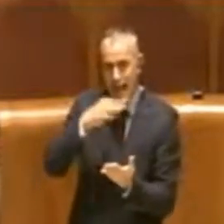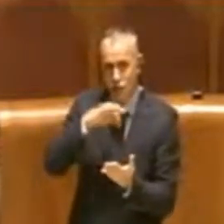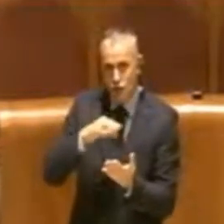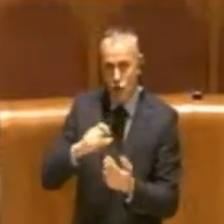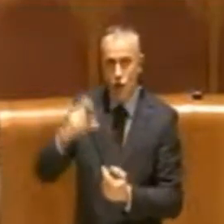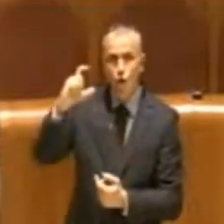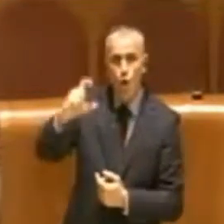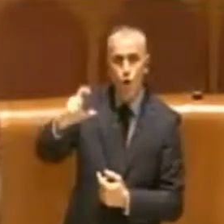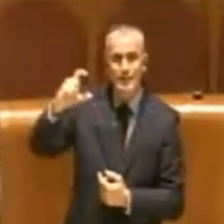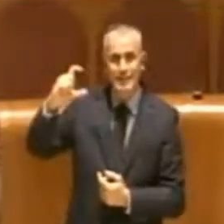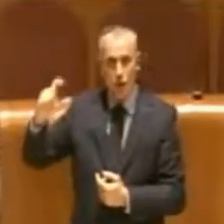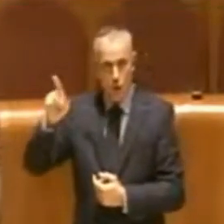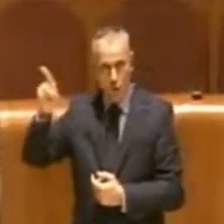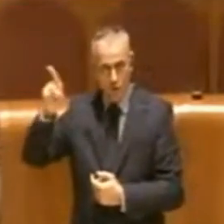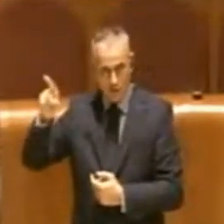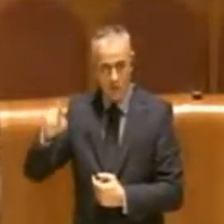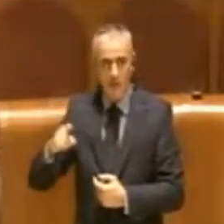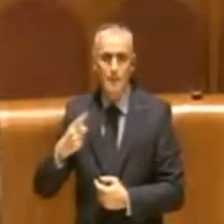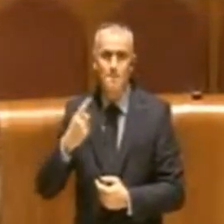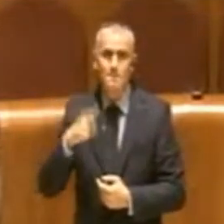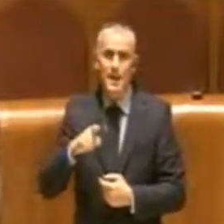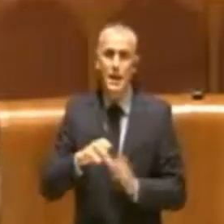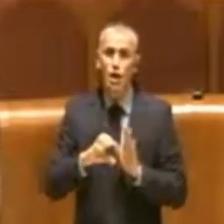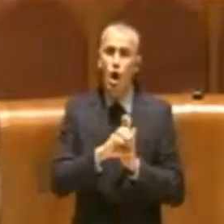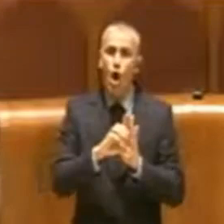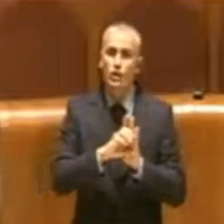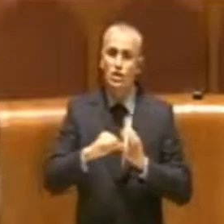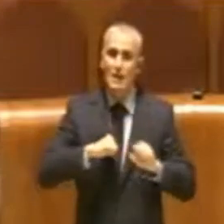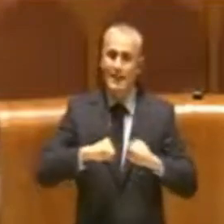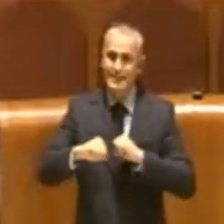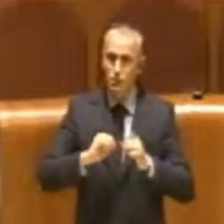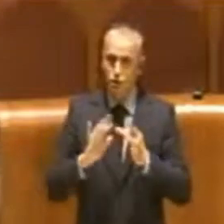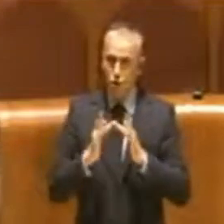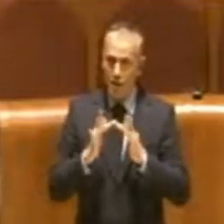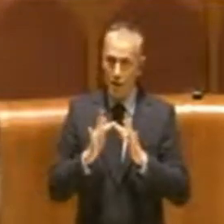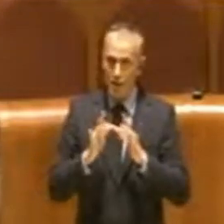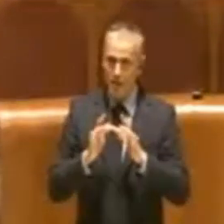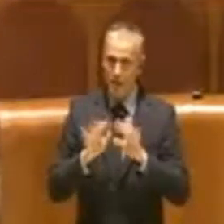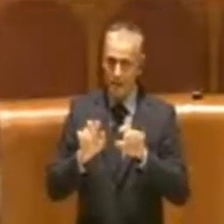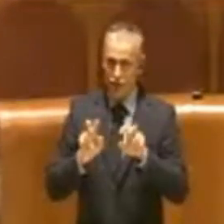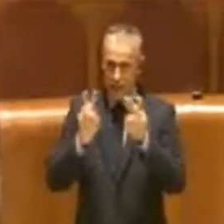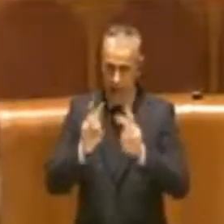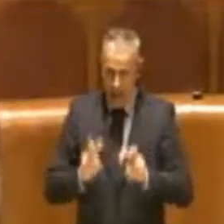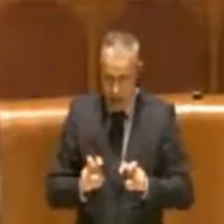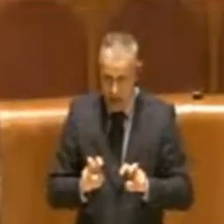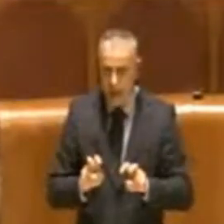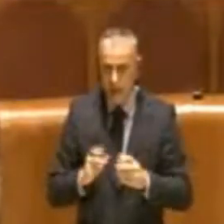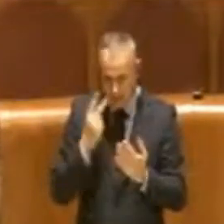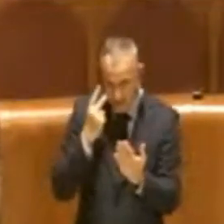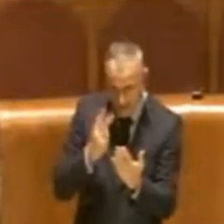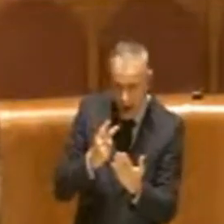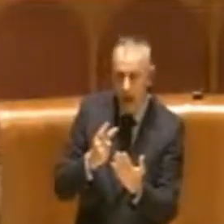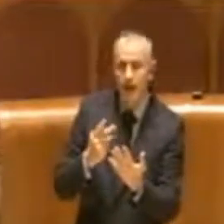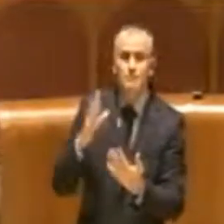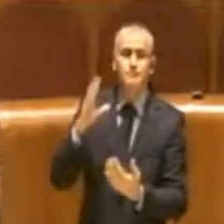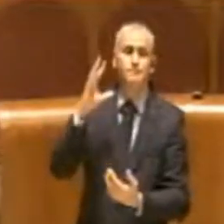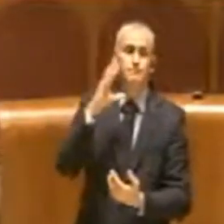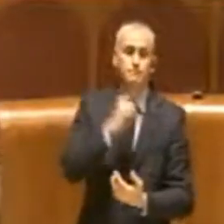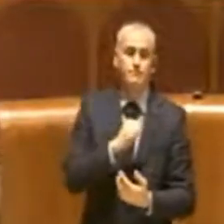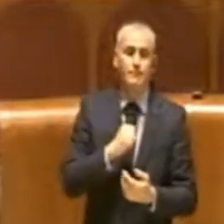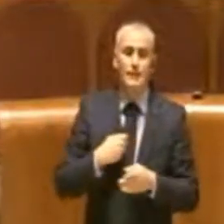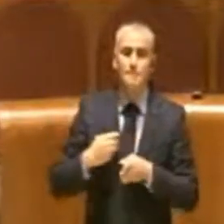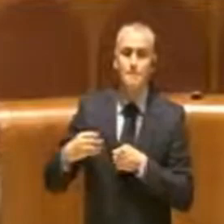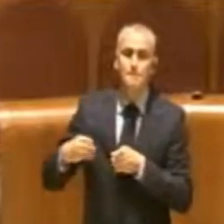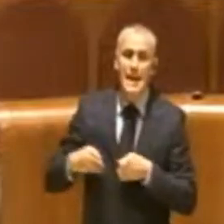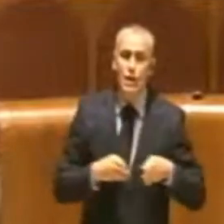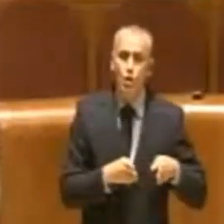Conti sull'attuazione del codice dell'amministrazione digitale, ci rendiamo conto che il percorso